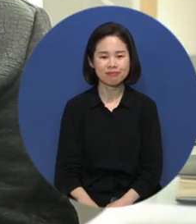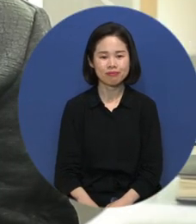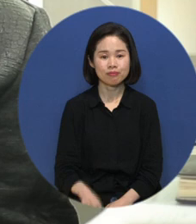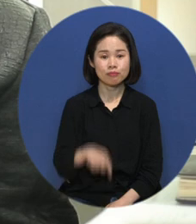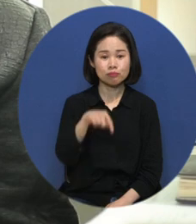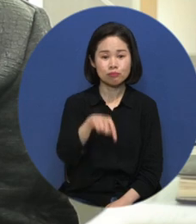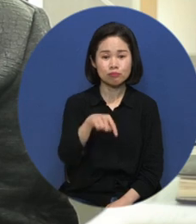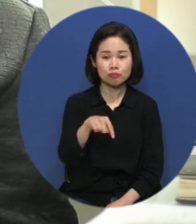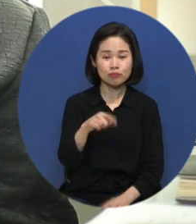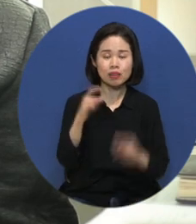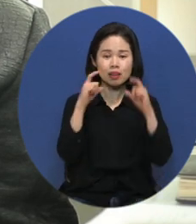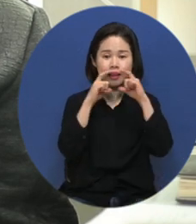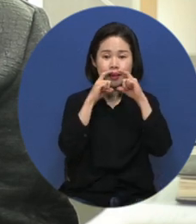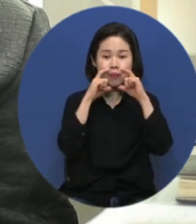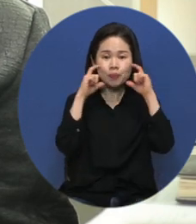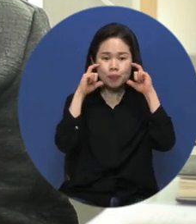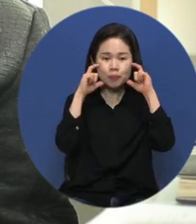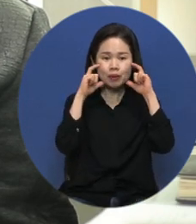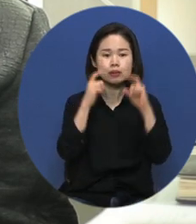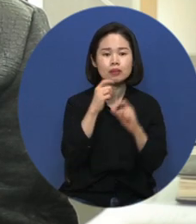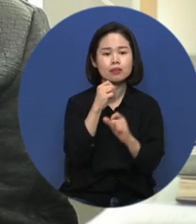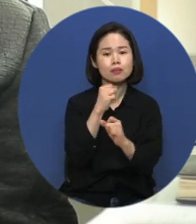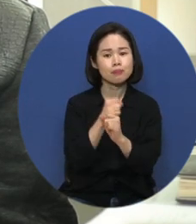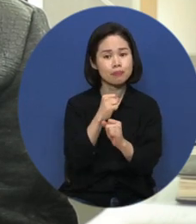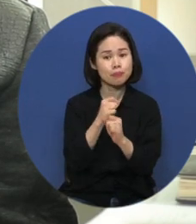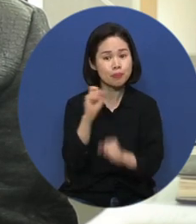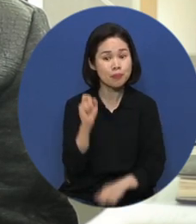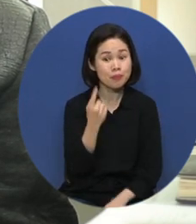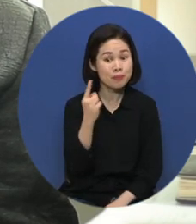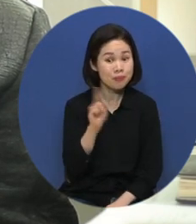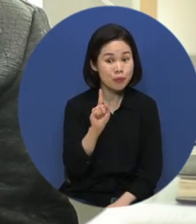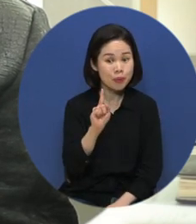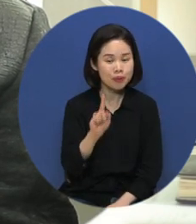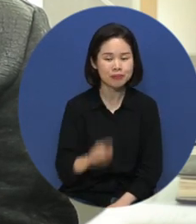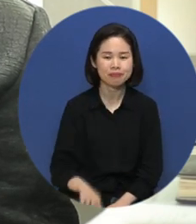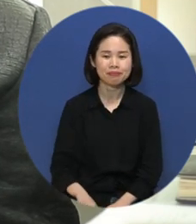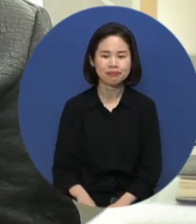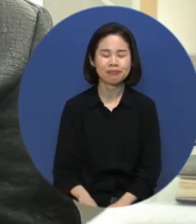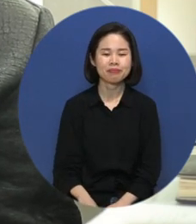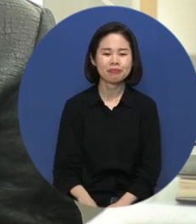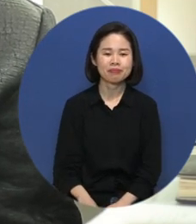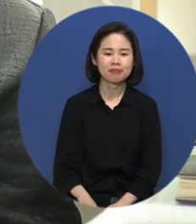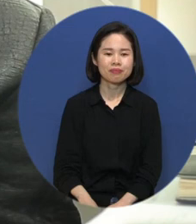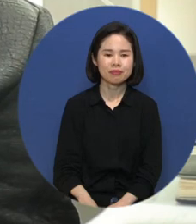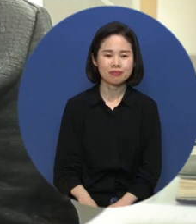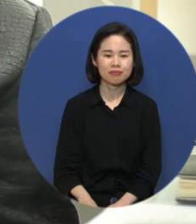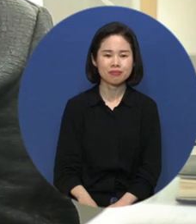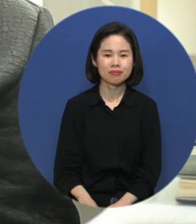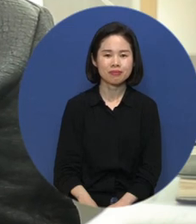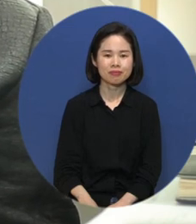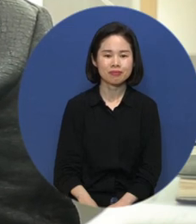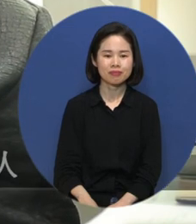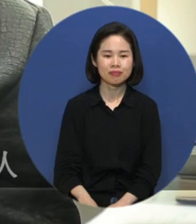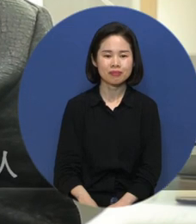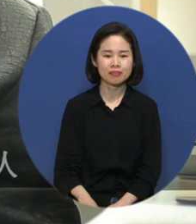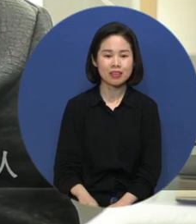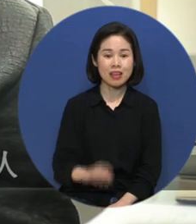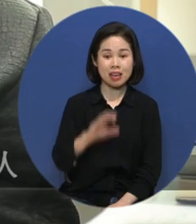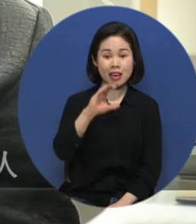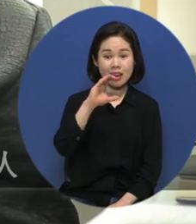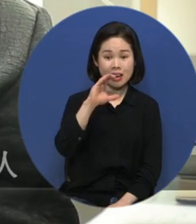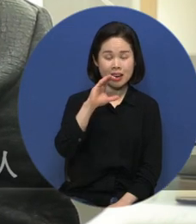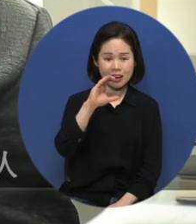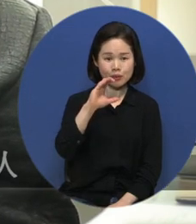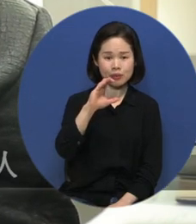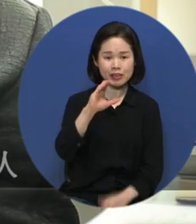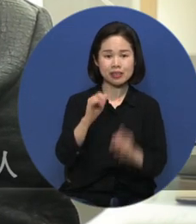그럼 강서구립 직업재활센터에서 마스크를 생산하게 된 계기는 어떤 게 있을까요? 네, 가톨릭